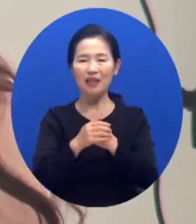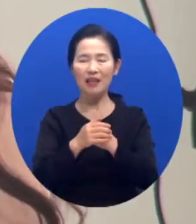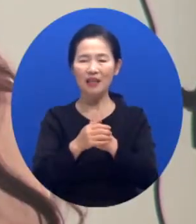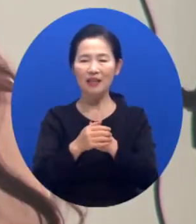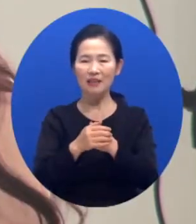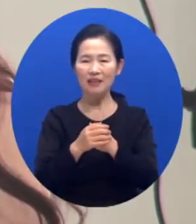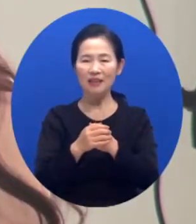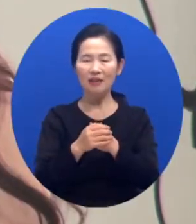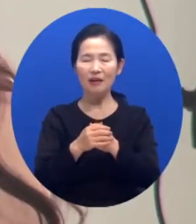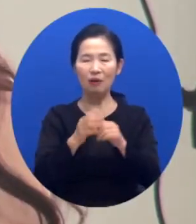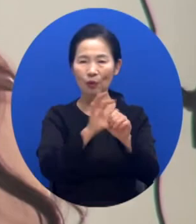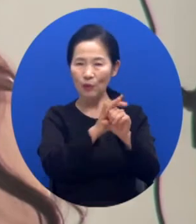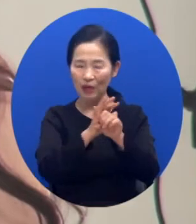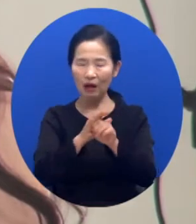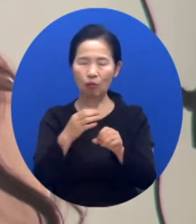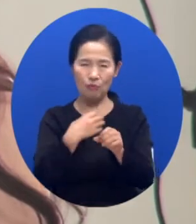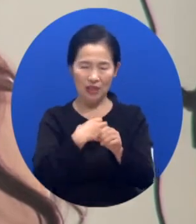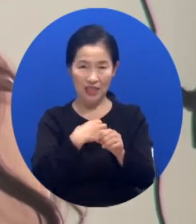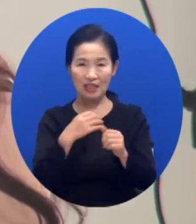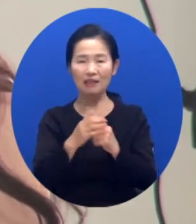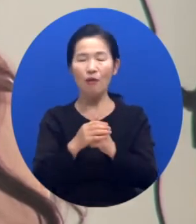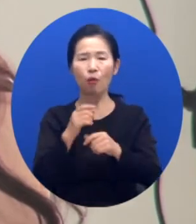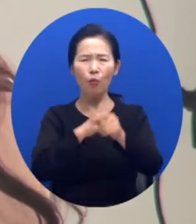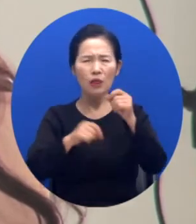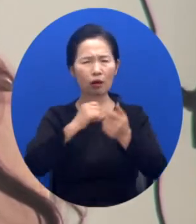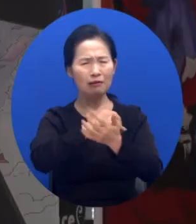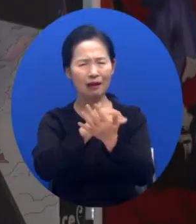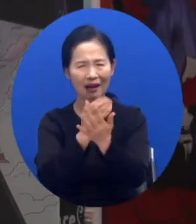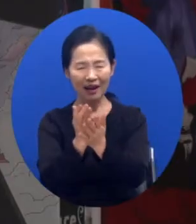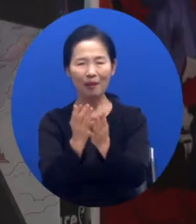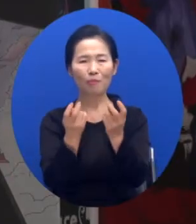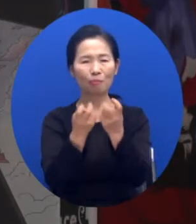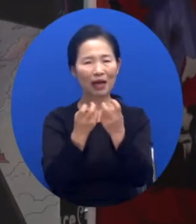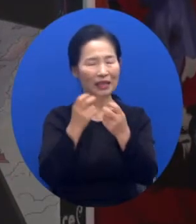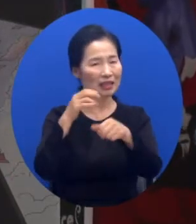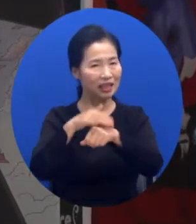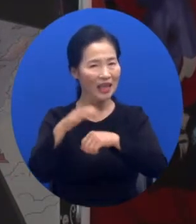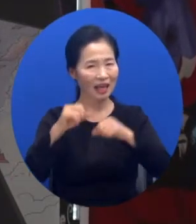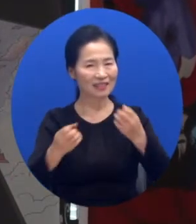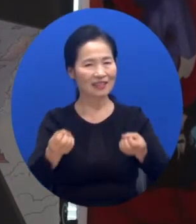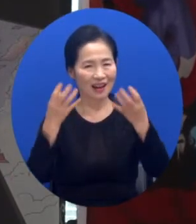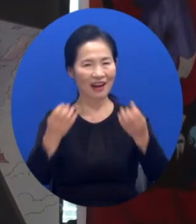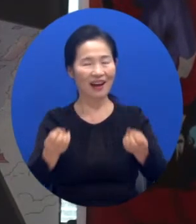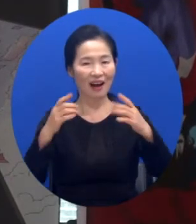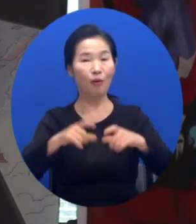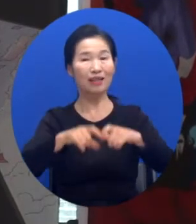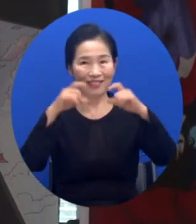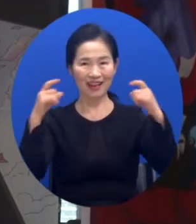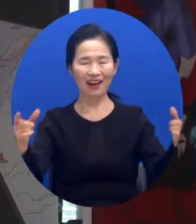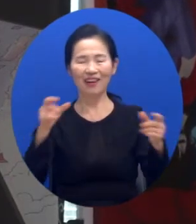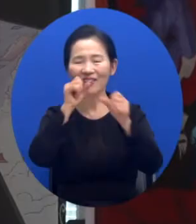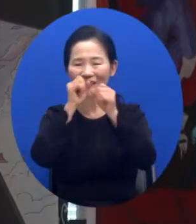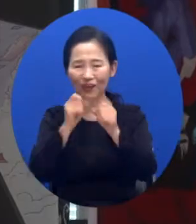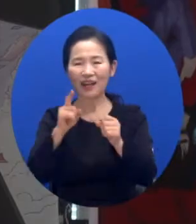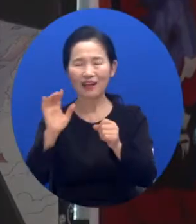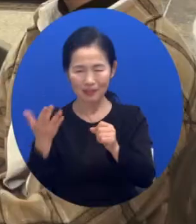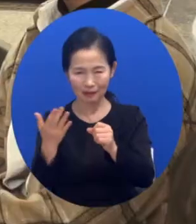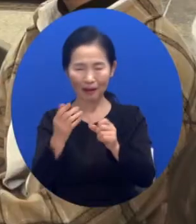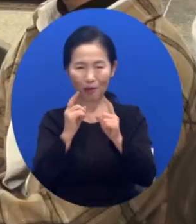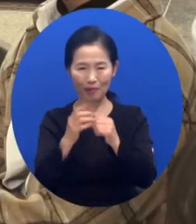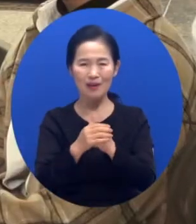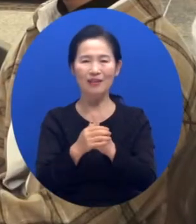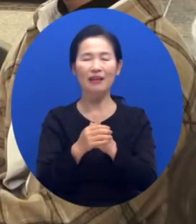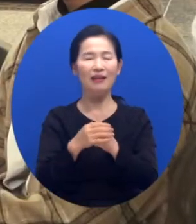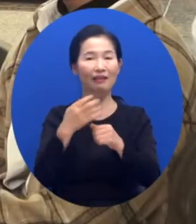측은 코로나19 위기가 오히려 다양한 방식의 행사를 기획하고 확장할 수 있는 기회가 됐다며 내년에는